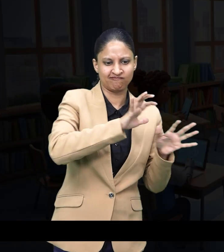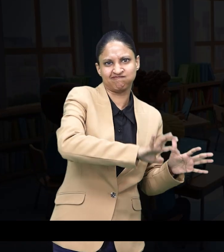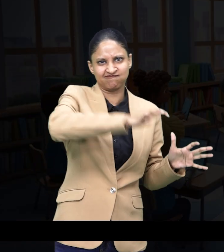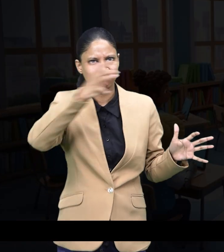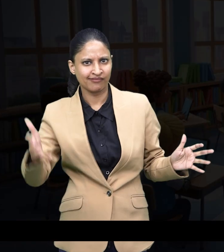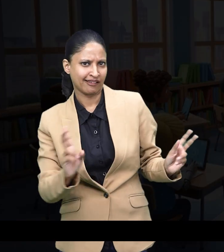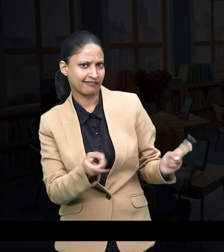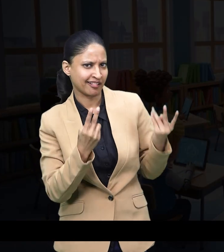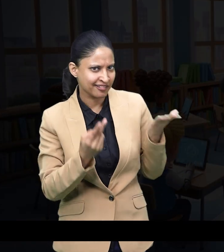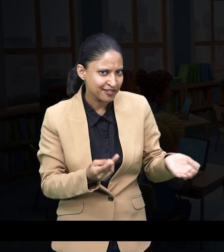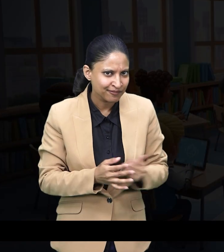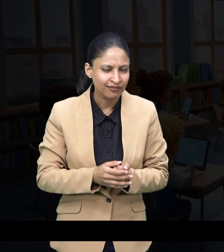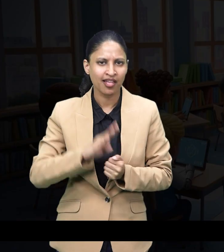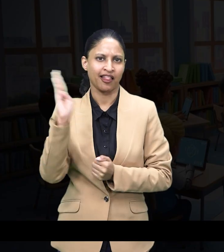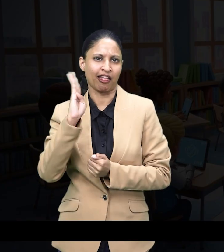खडक,